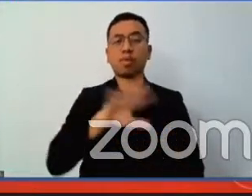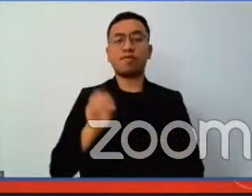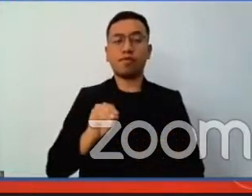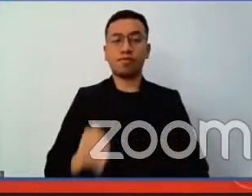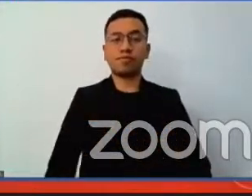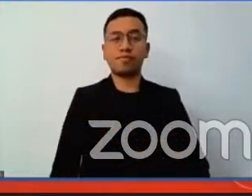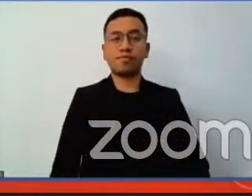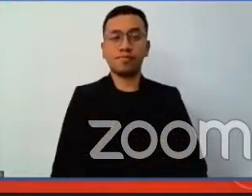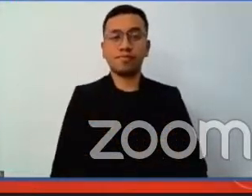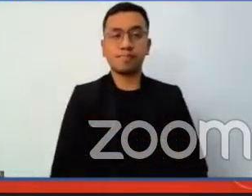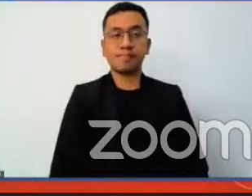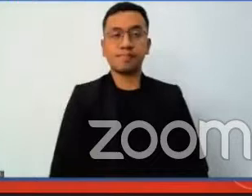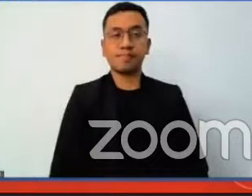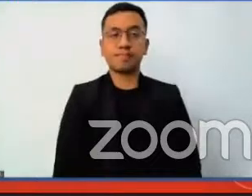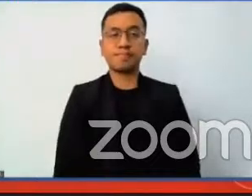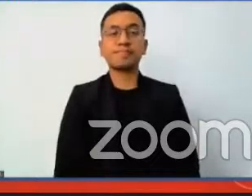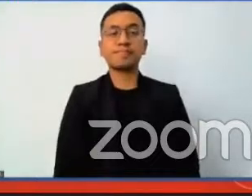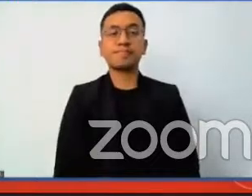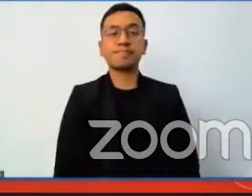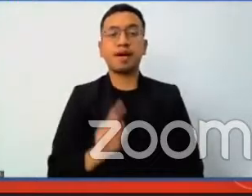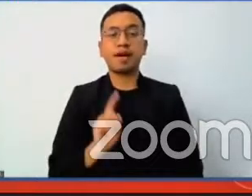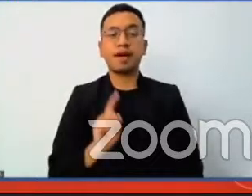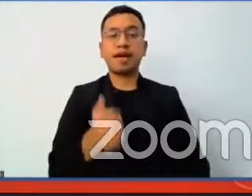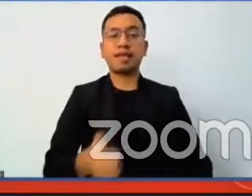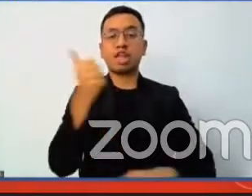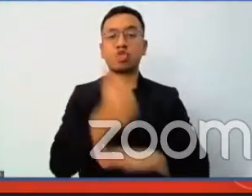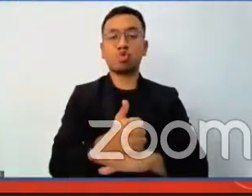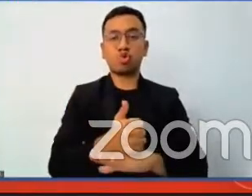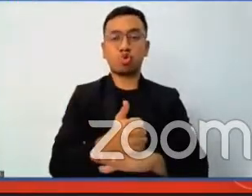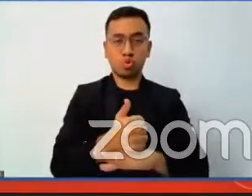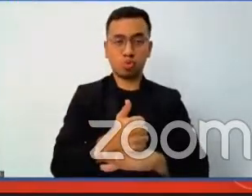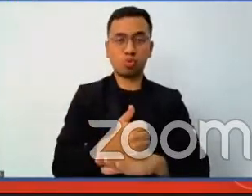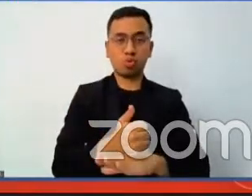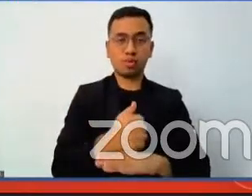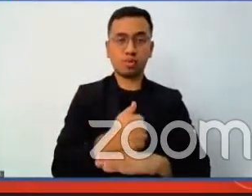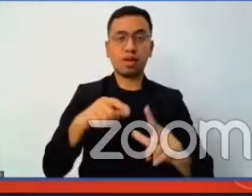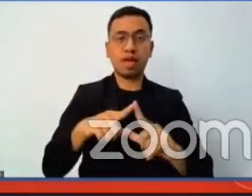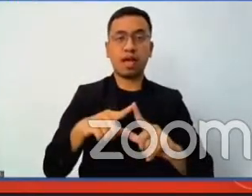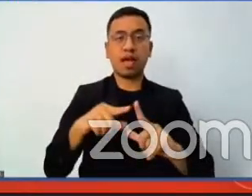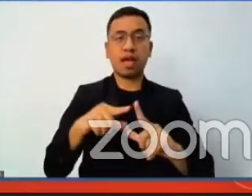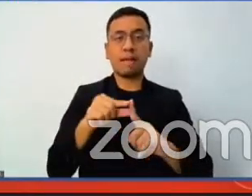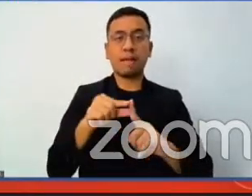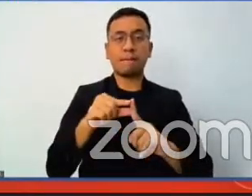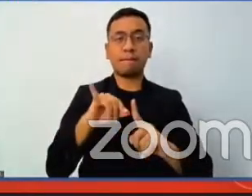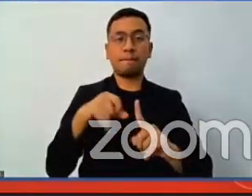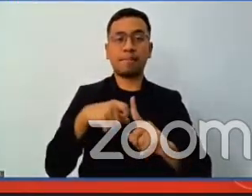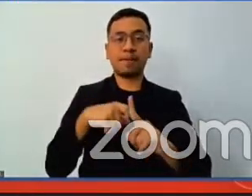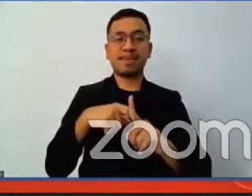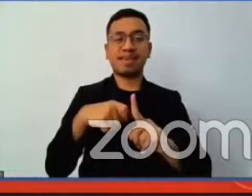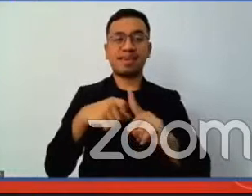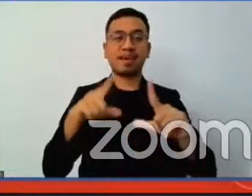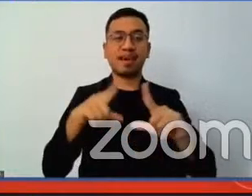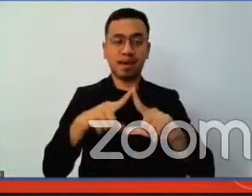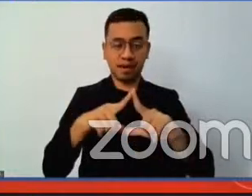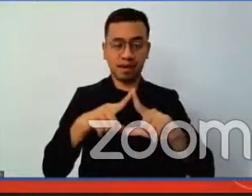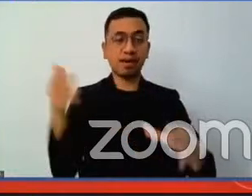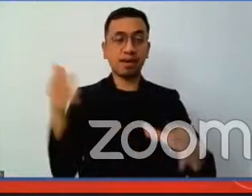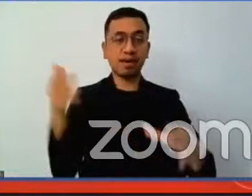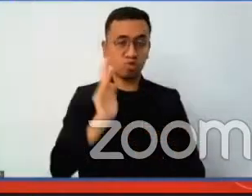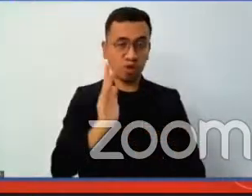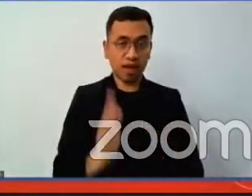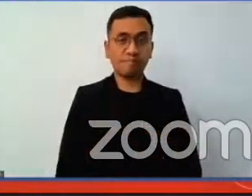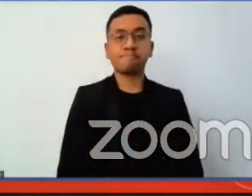juga para direktur di jajaran Dirjen Aptika yang hadir pada kesempatan ini,